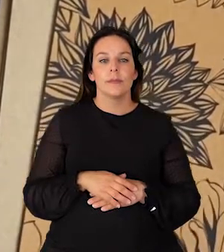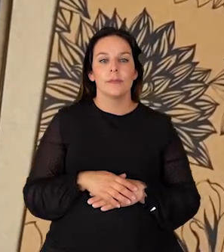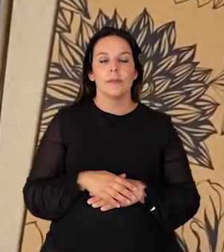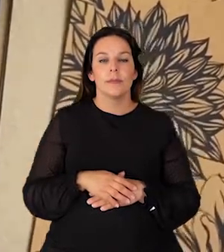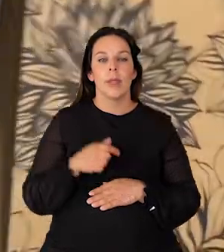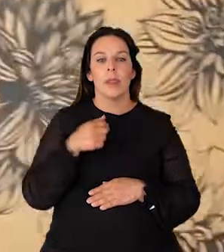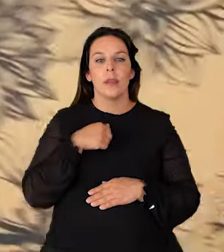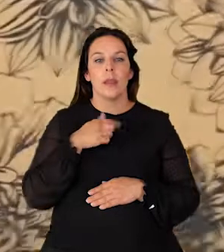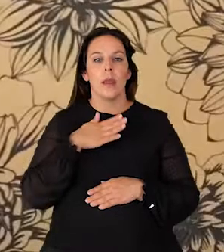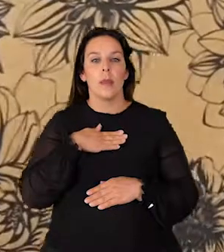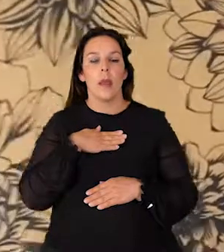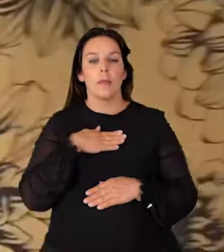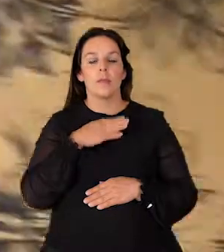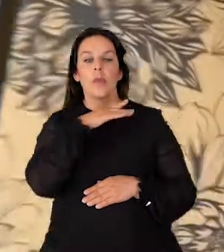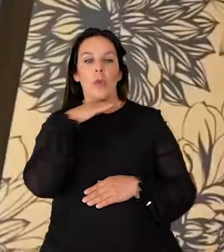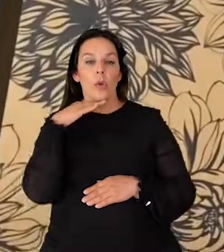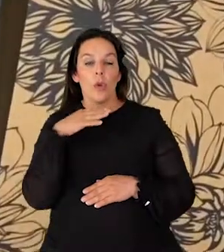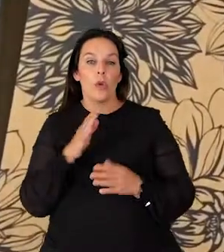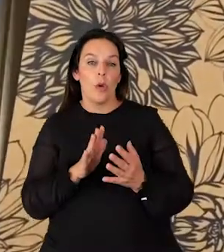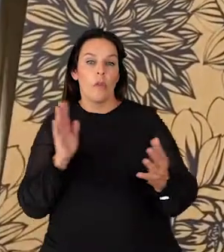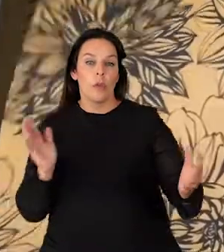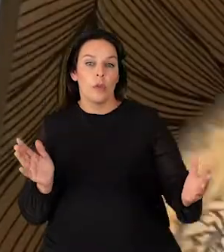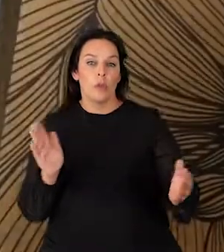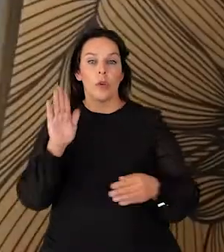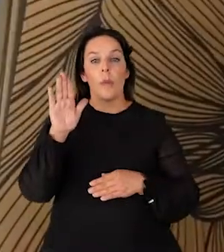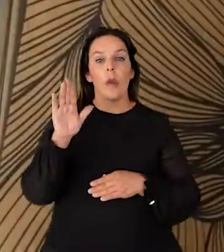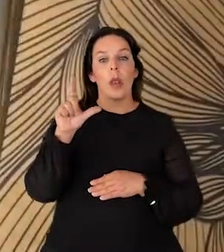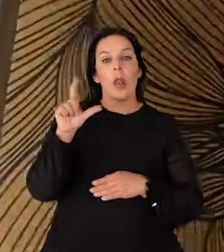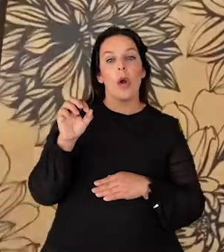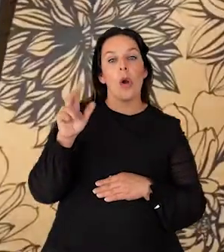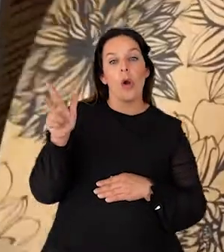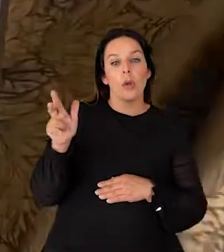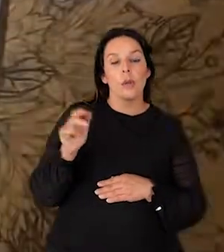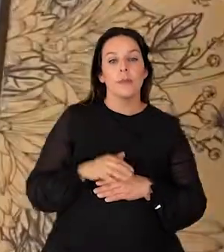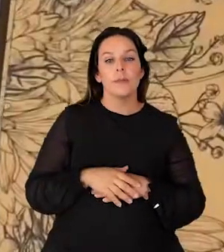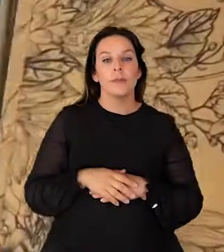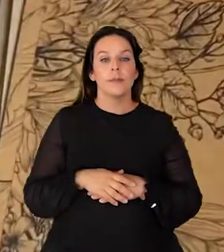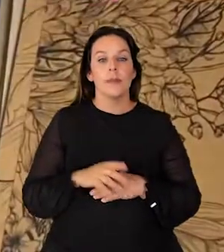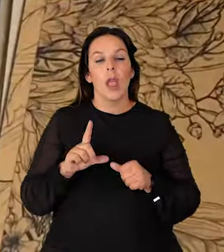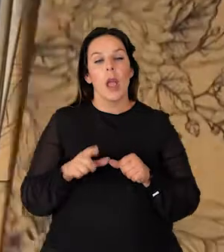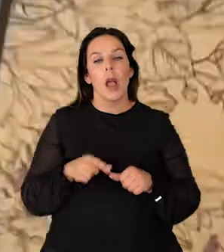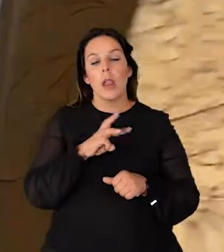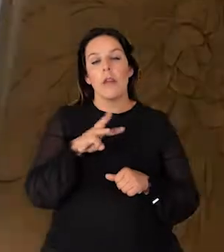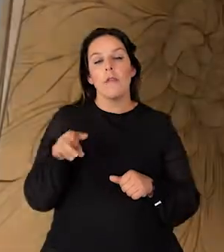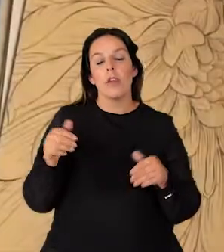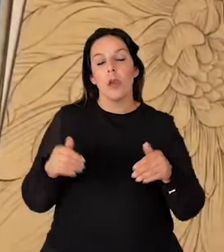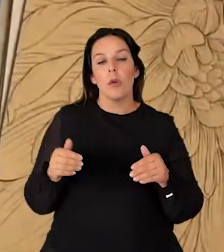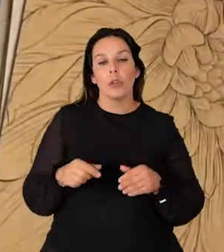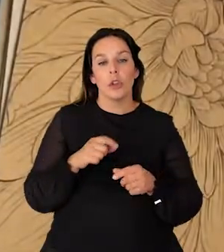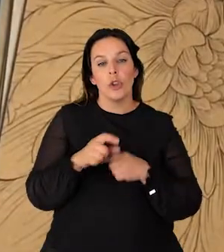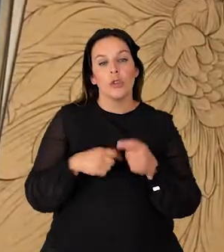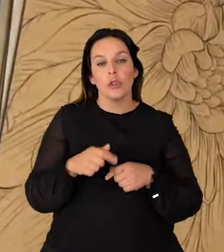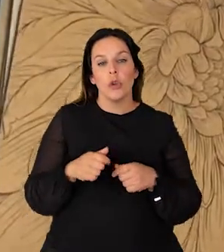Tak, ja mam przygotowany taki duży blok kartonowy z dekoracyjnymi papierami, ale równie dobrze